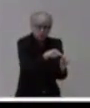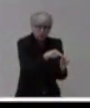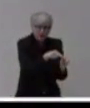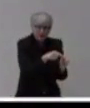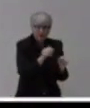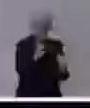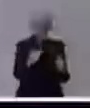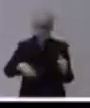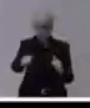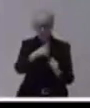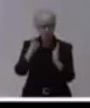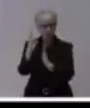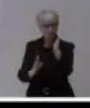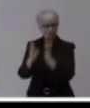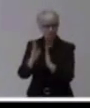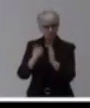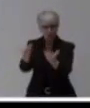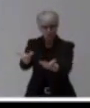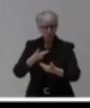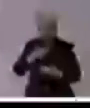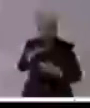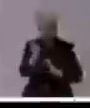un confronto e